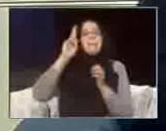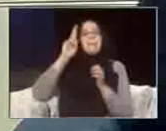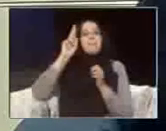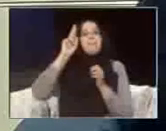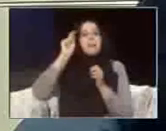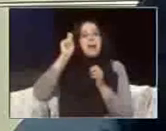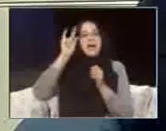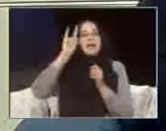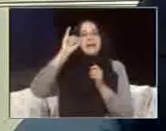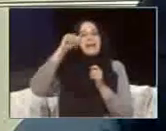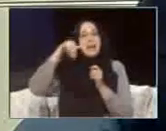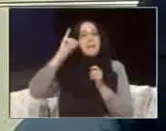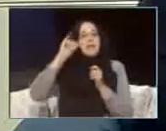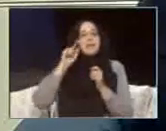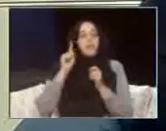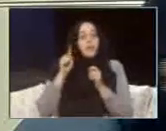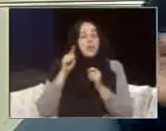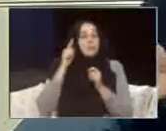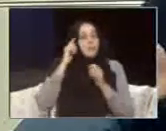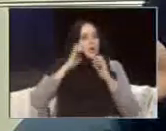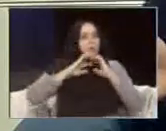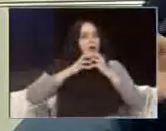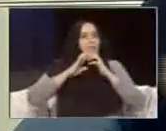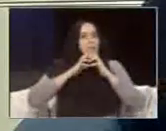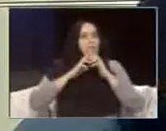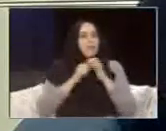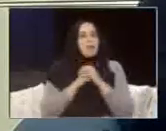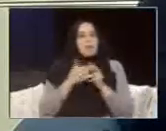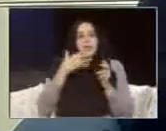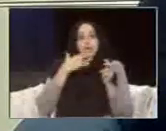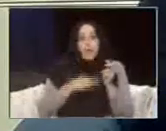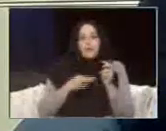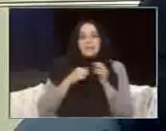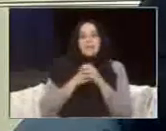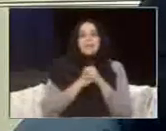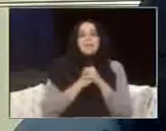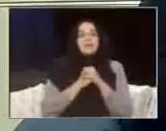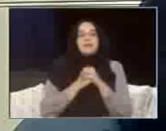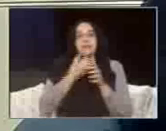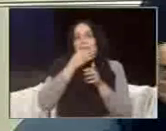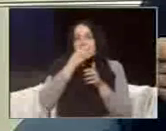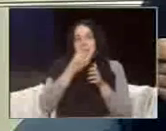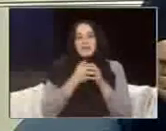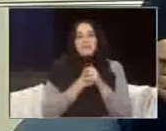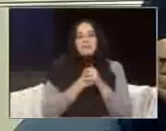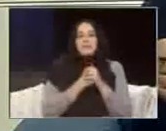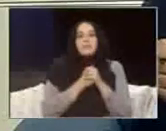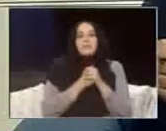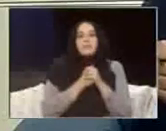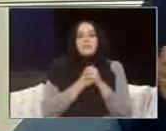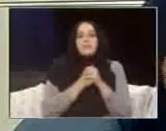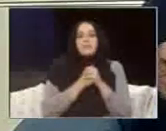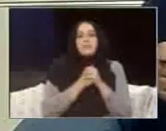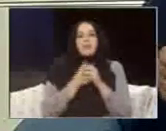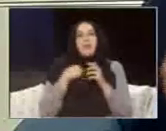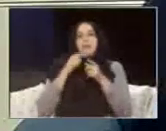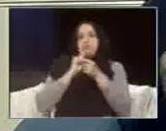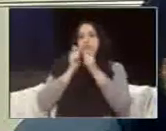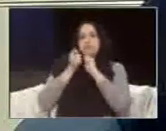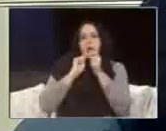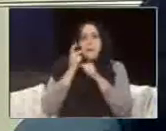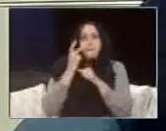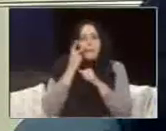ممن يطلق عليه جامع العلوم، ويذكر ابنه طالب إبراهيمي أحمد قال ناقشته